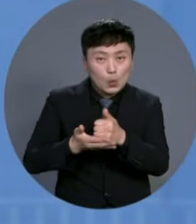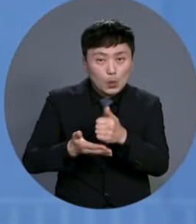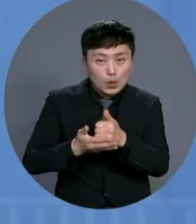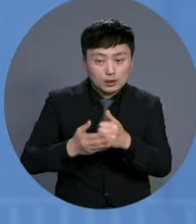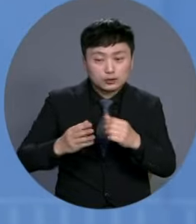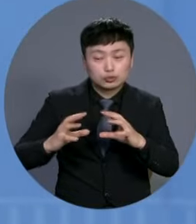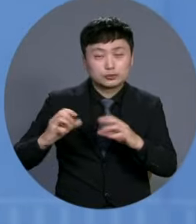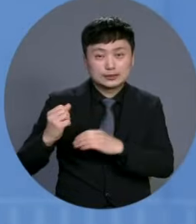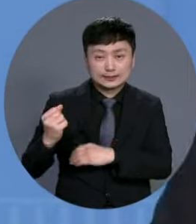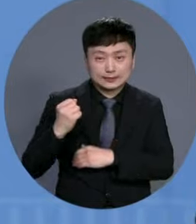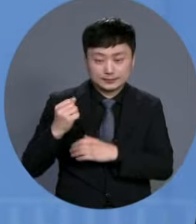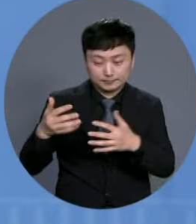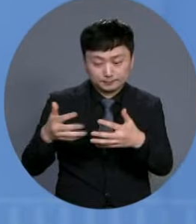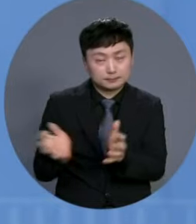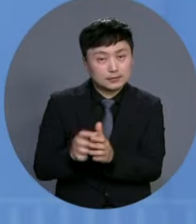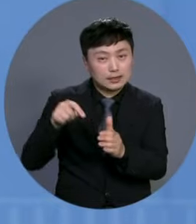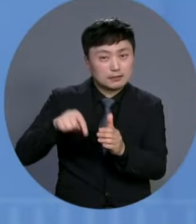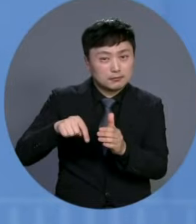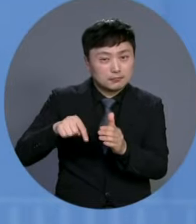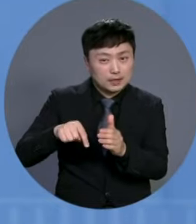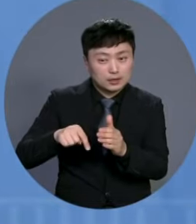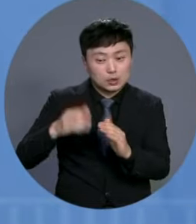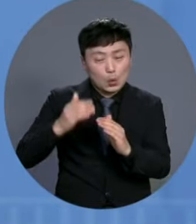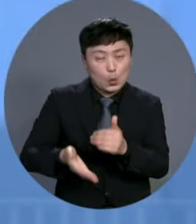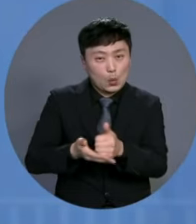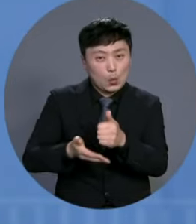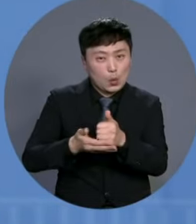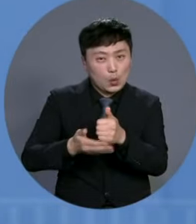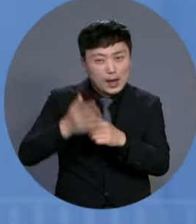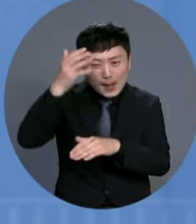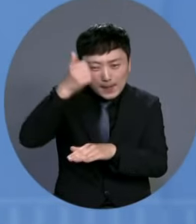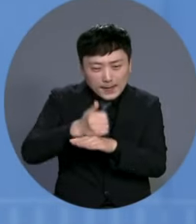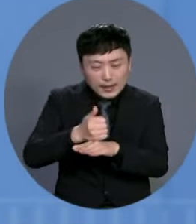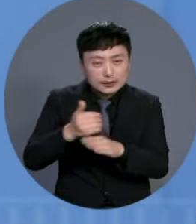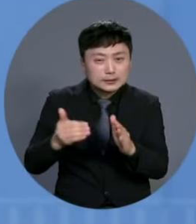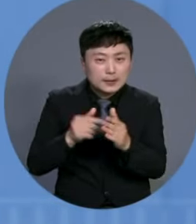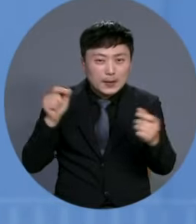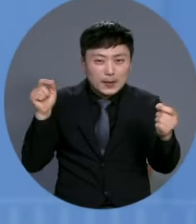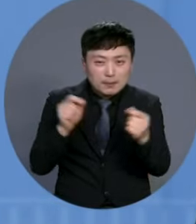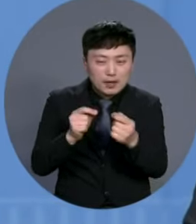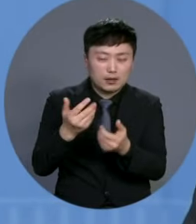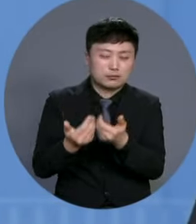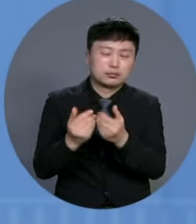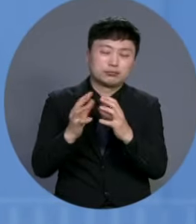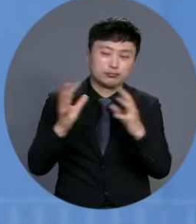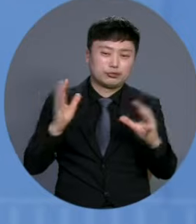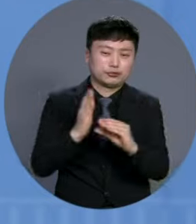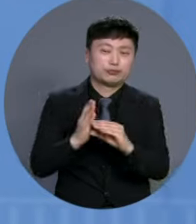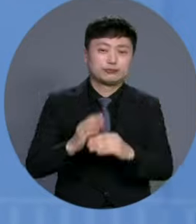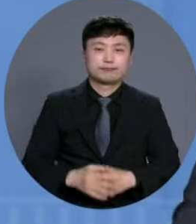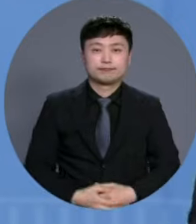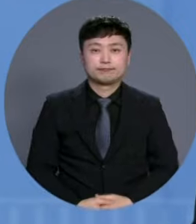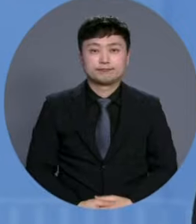받던 국민의힘에서 공천 막바지에 갈등이 커지고 있습니다. MBC 뉴스 권윤수입니다.